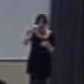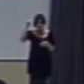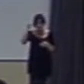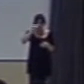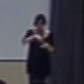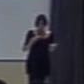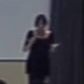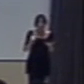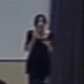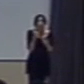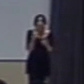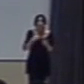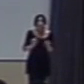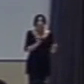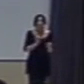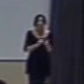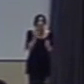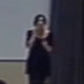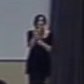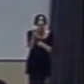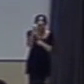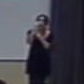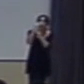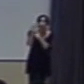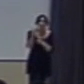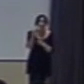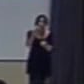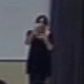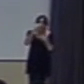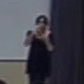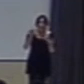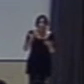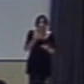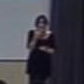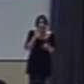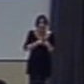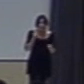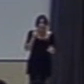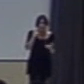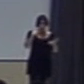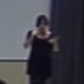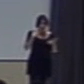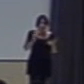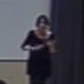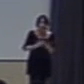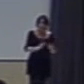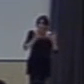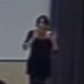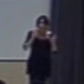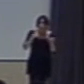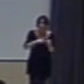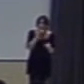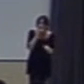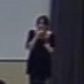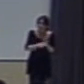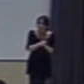visió una mica de quin és el consum, perquè sembla que la tecnologia té un impacte molt important, però estem parlant que encara la penetració